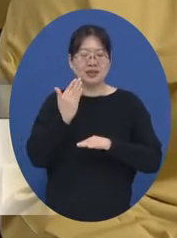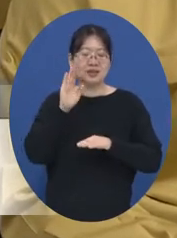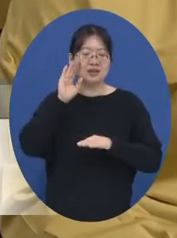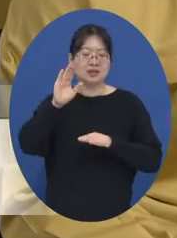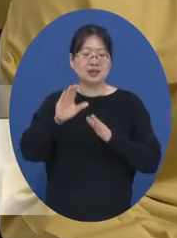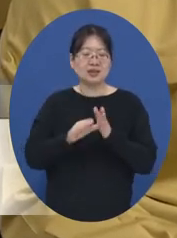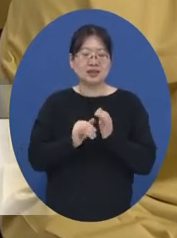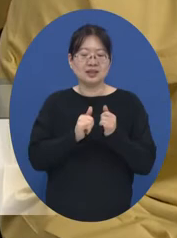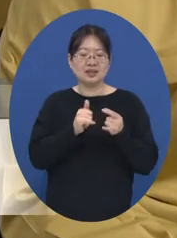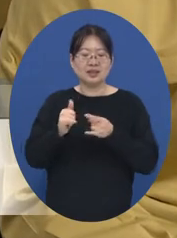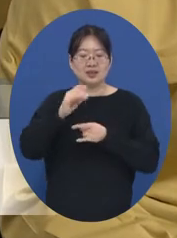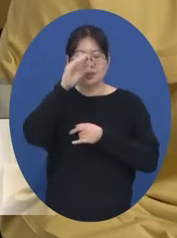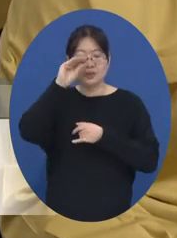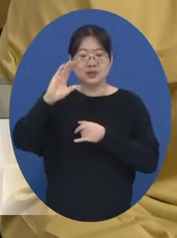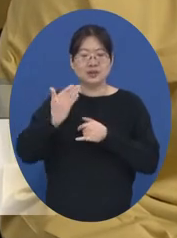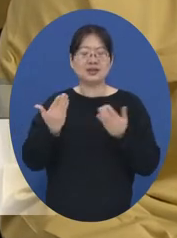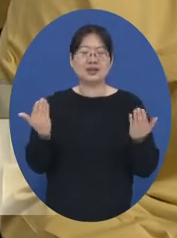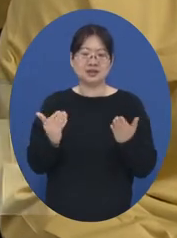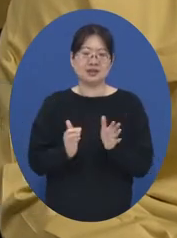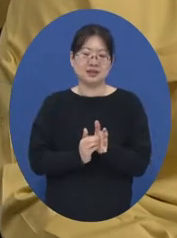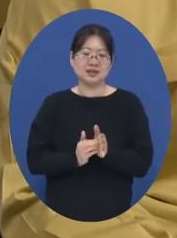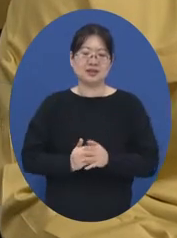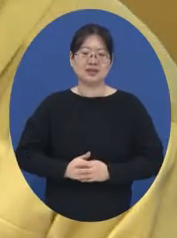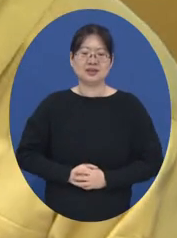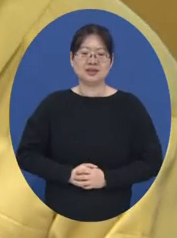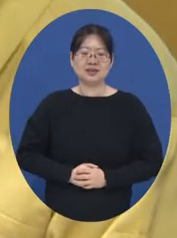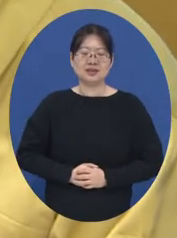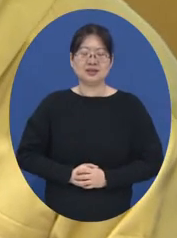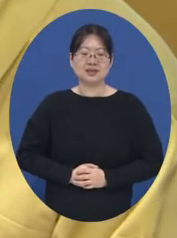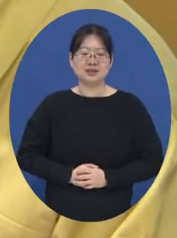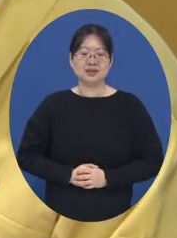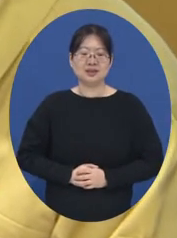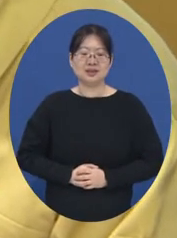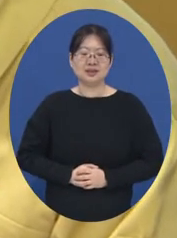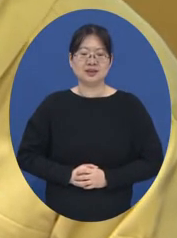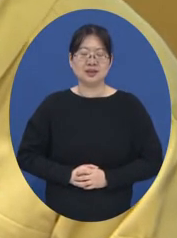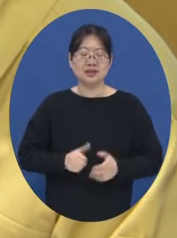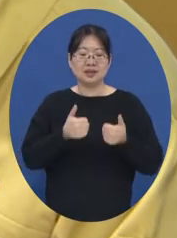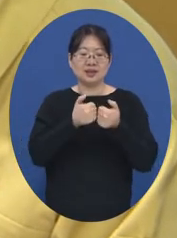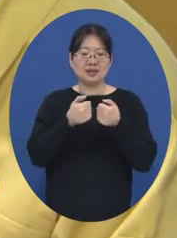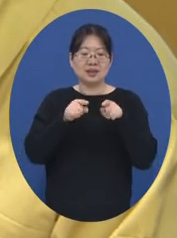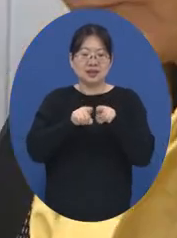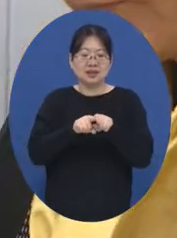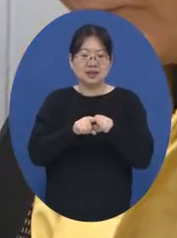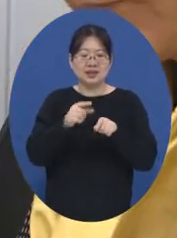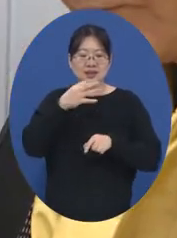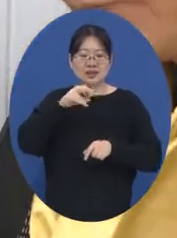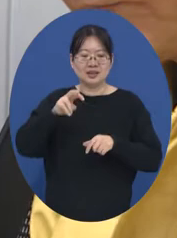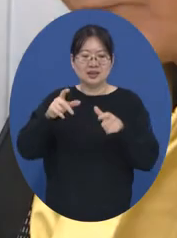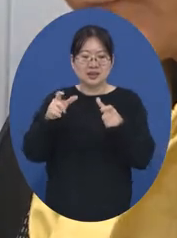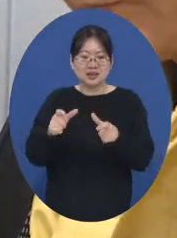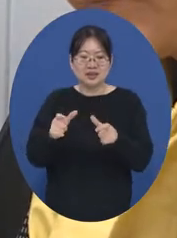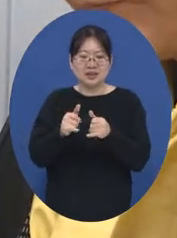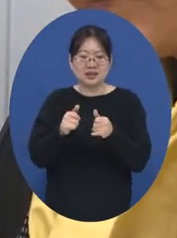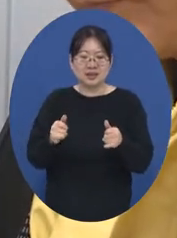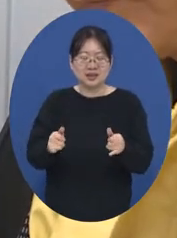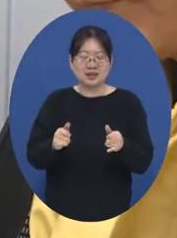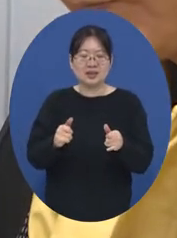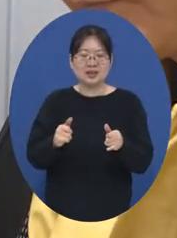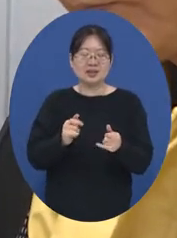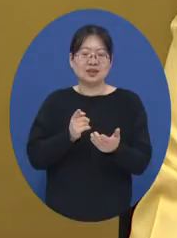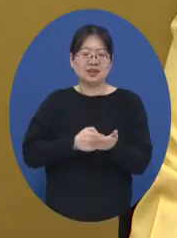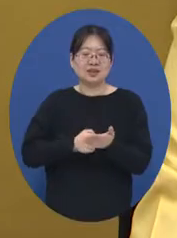미래 세대들에게도 모범이 되는 일이거든요. 이날 간담회에 함께한 이천 지역 주민들의 현장